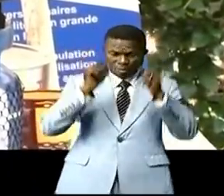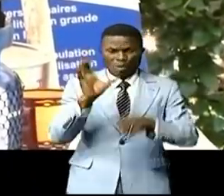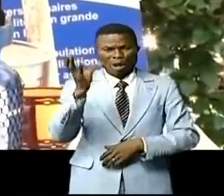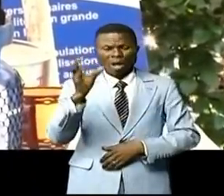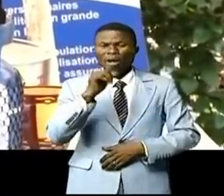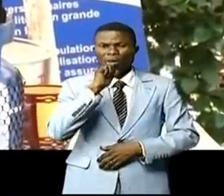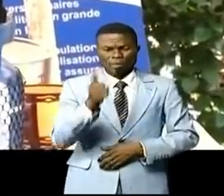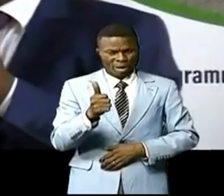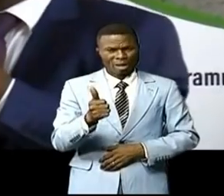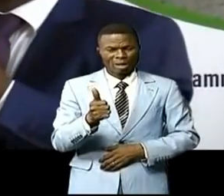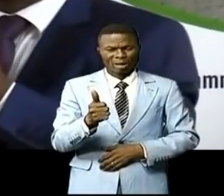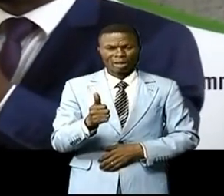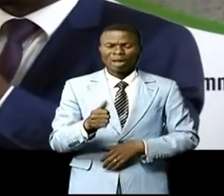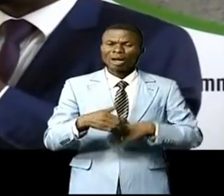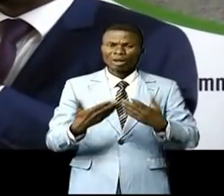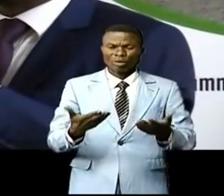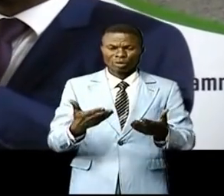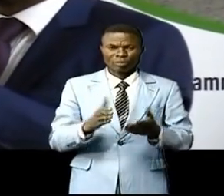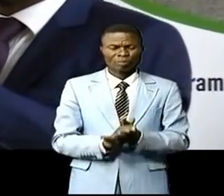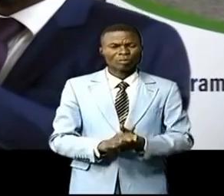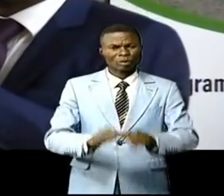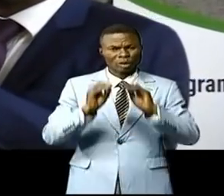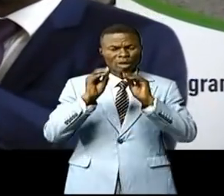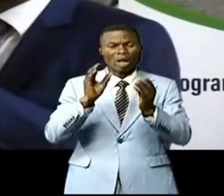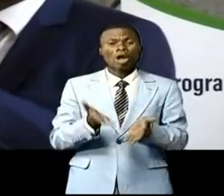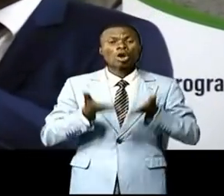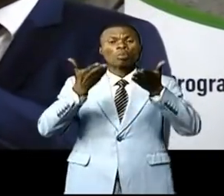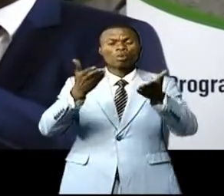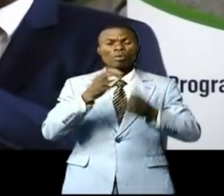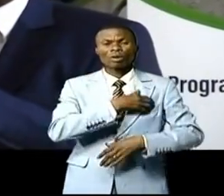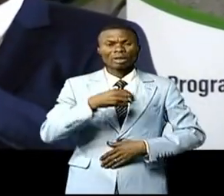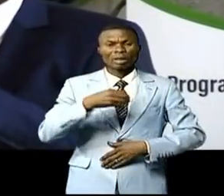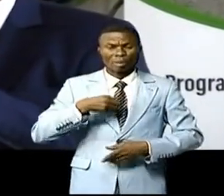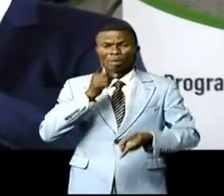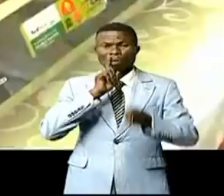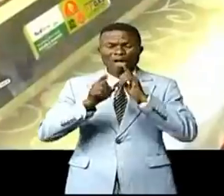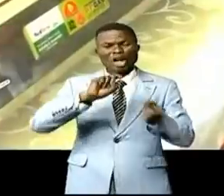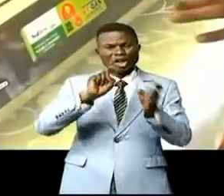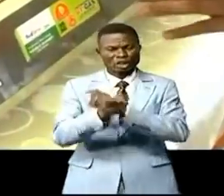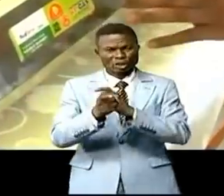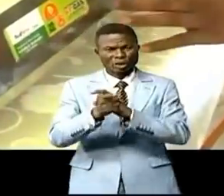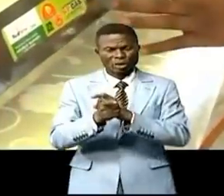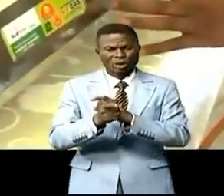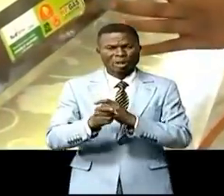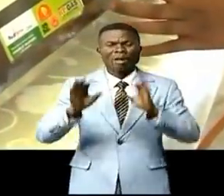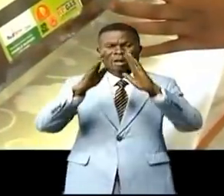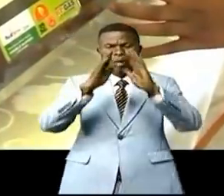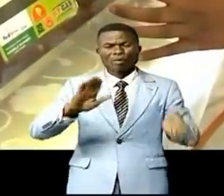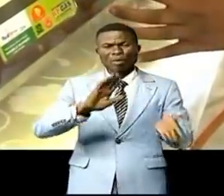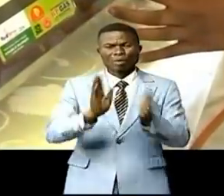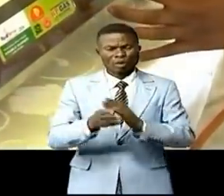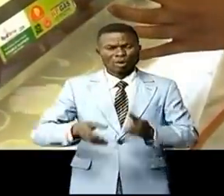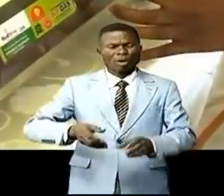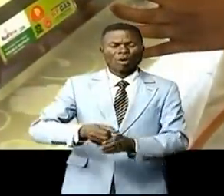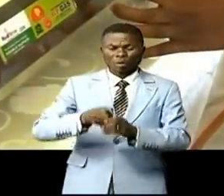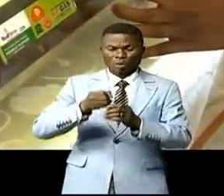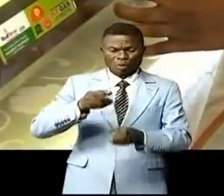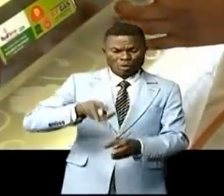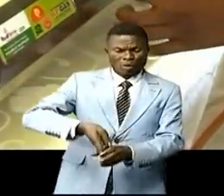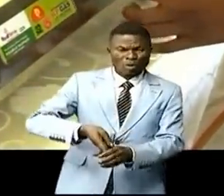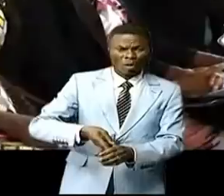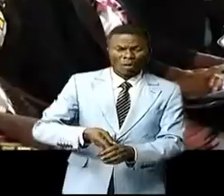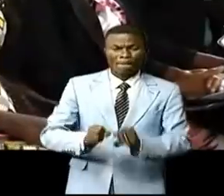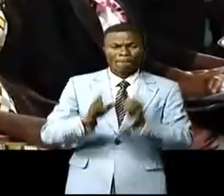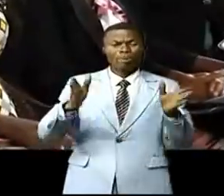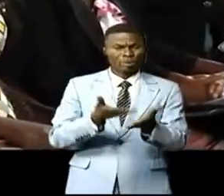font traditionnellement. Il leur a été proposé d'échanger en adoptant le foyer amélioré ou gaz. Cela leur